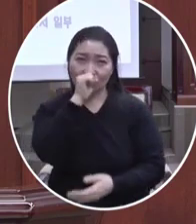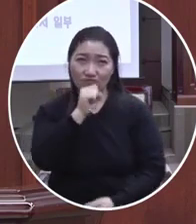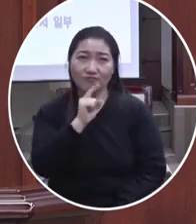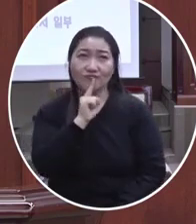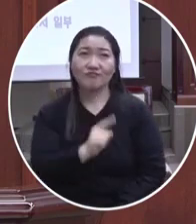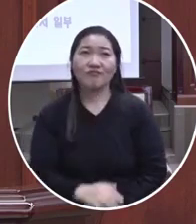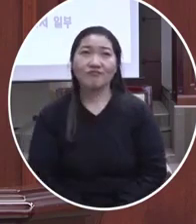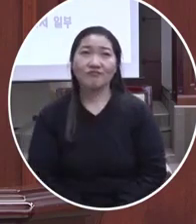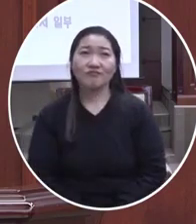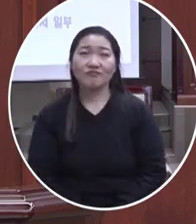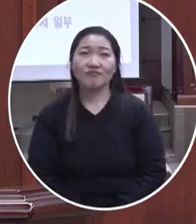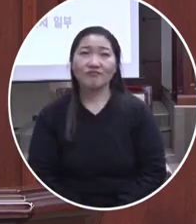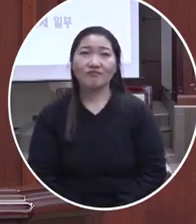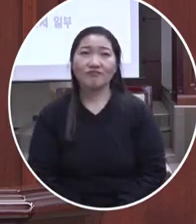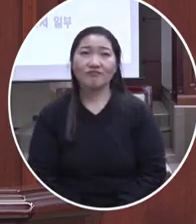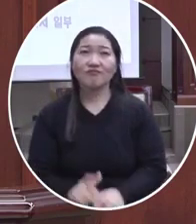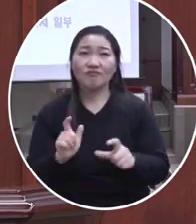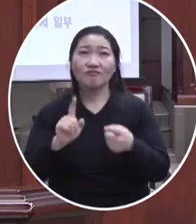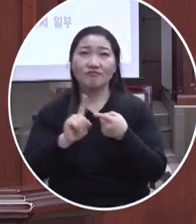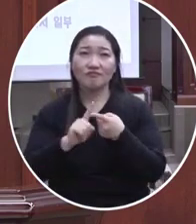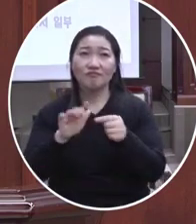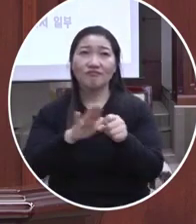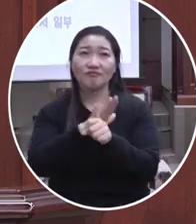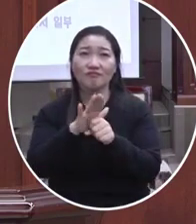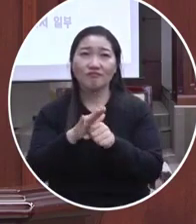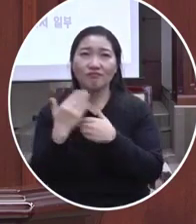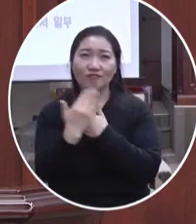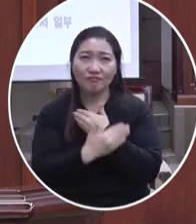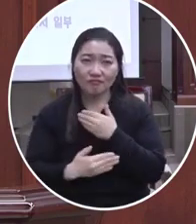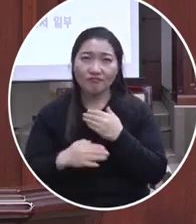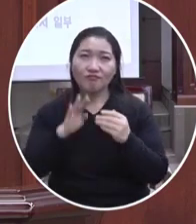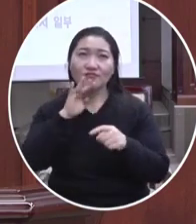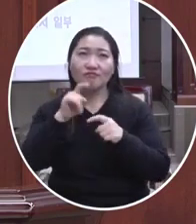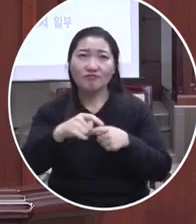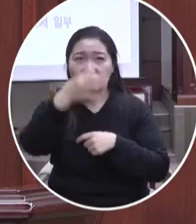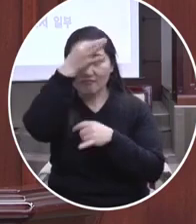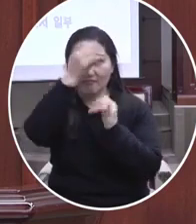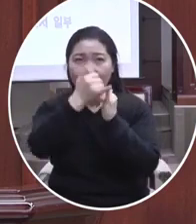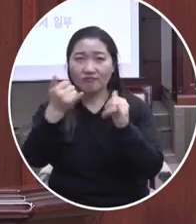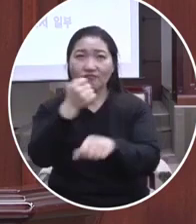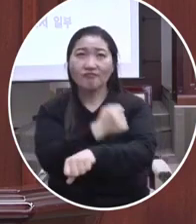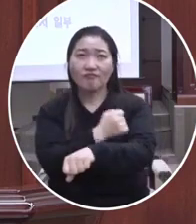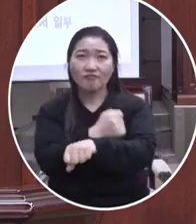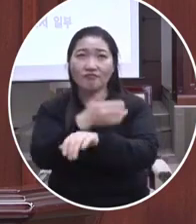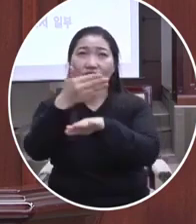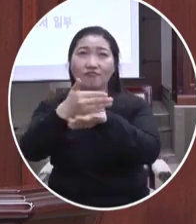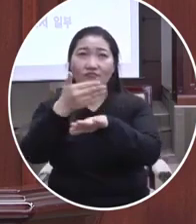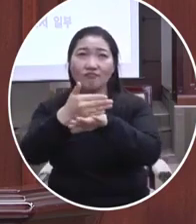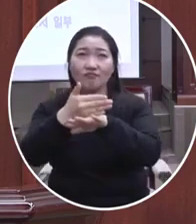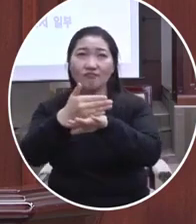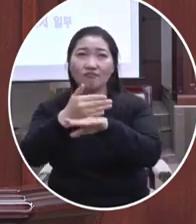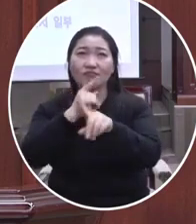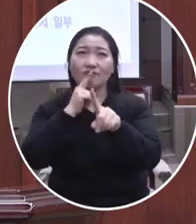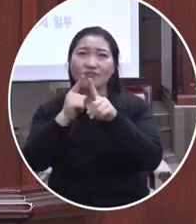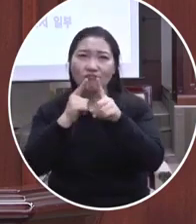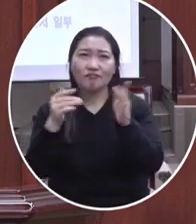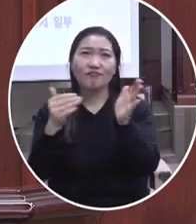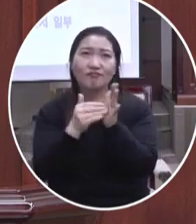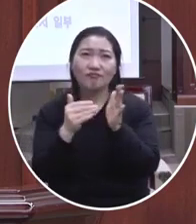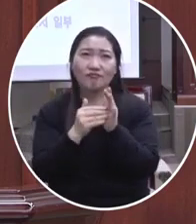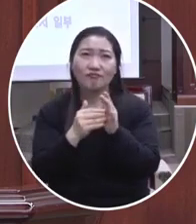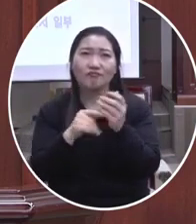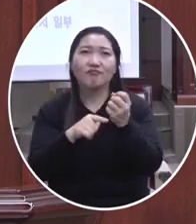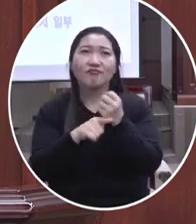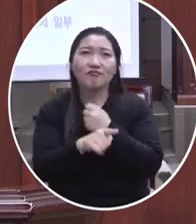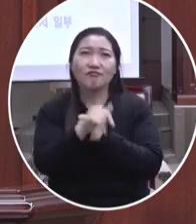주면 좋겠다고 하셨습니다. 지역에 대한 사랑을 몸소 실천한 예술인 여러분 노고에 감사합니다. 이런